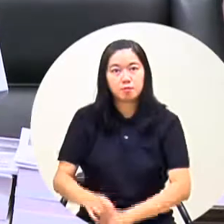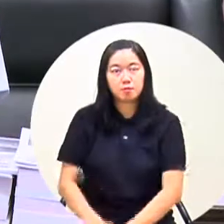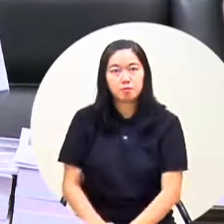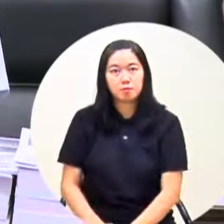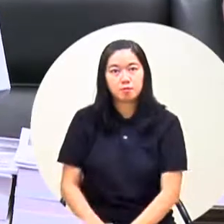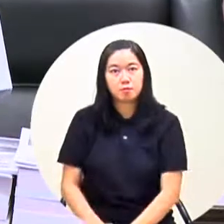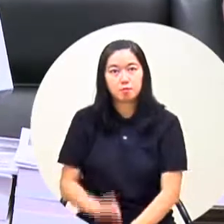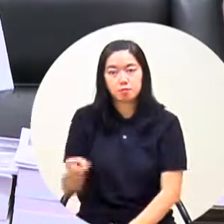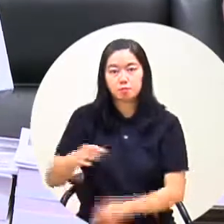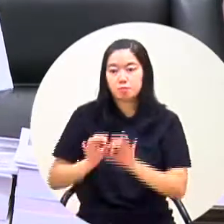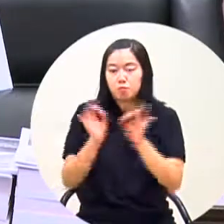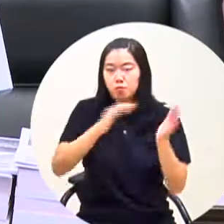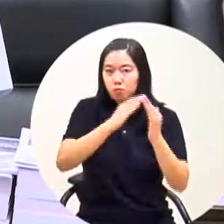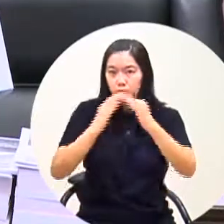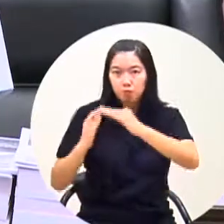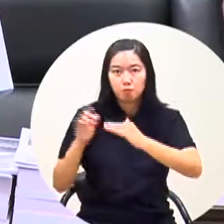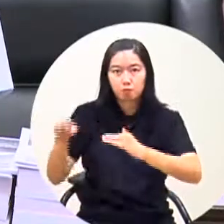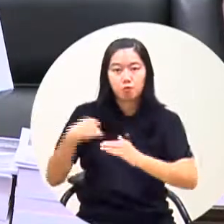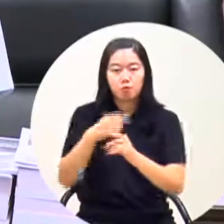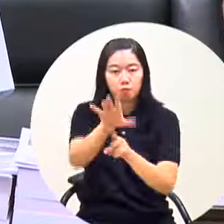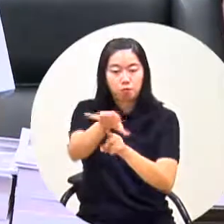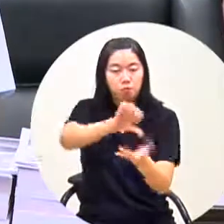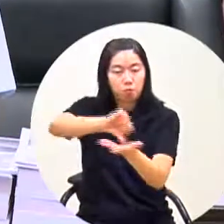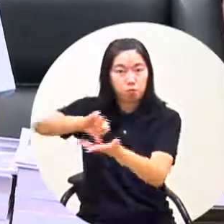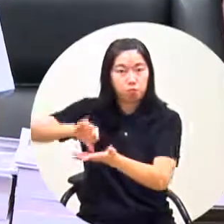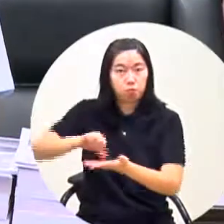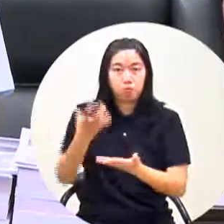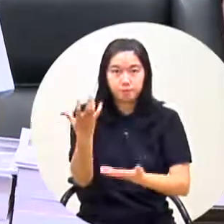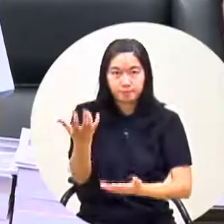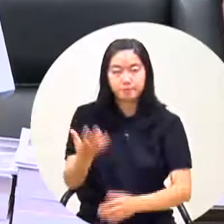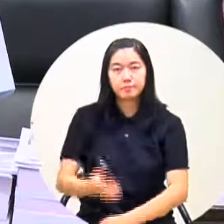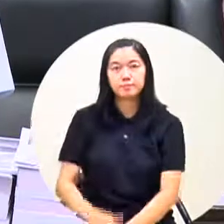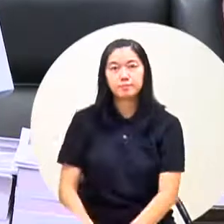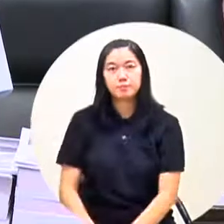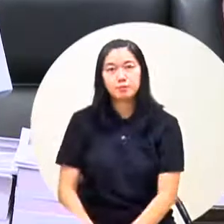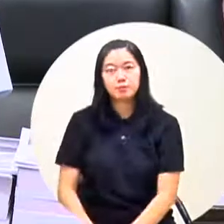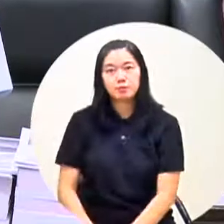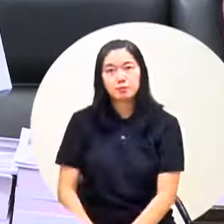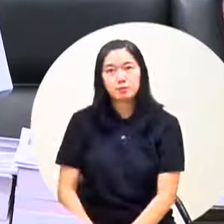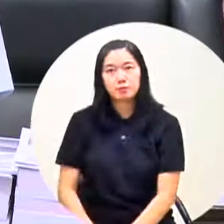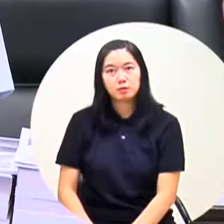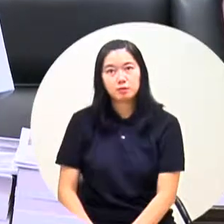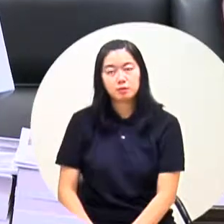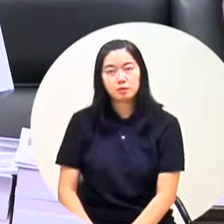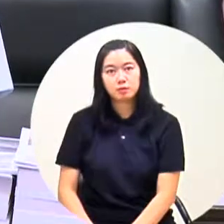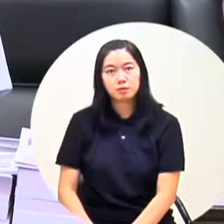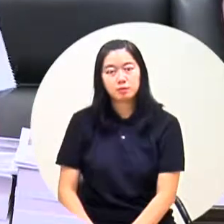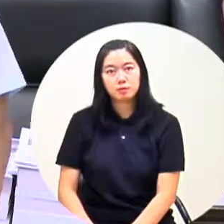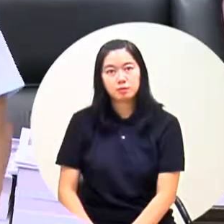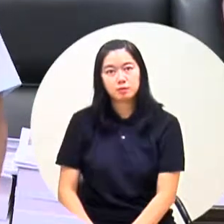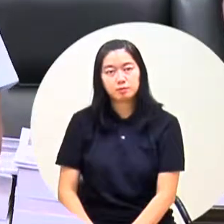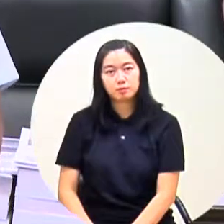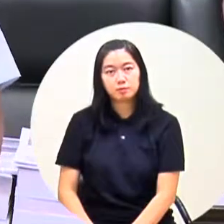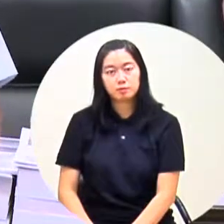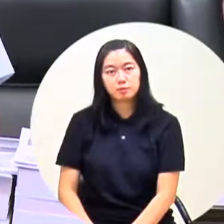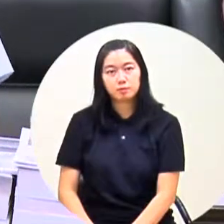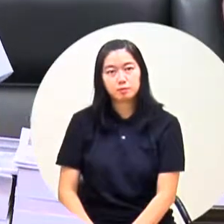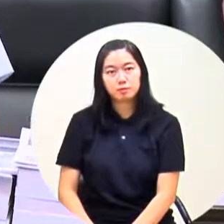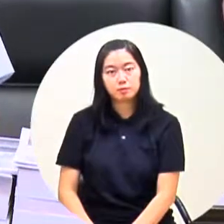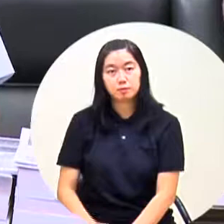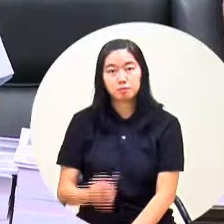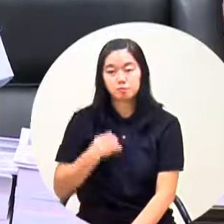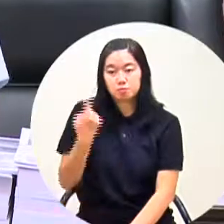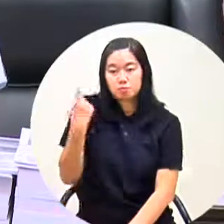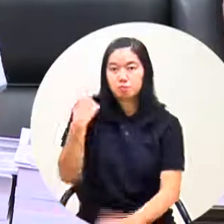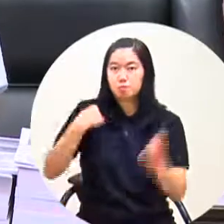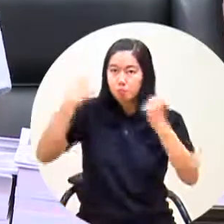啊呢。拢是农业时代的时阵吼，开始遐起飞啦吼。我昨个会使有听到